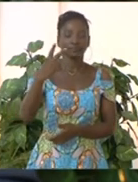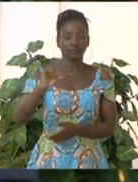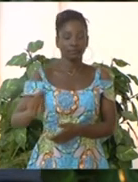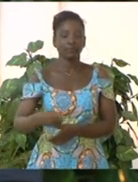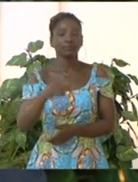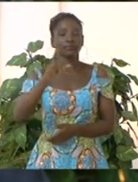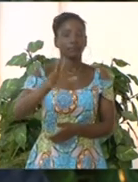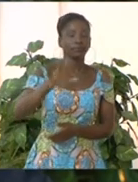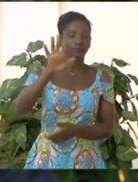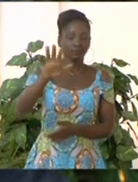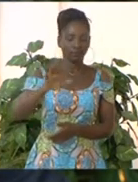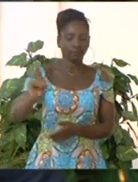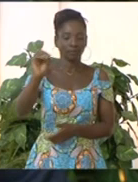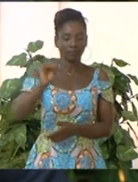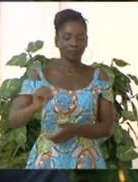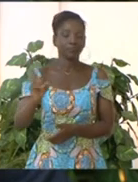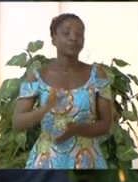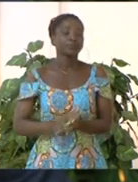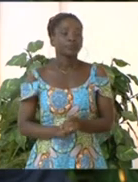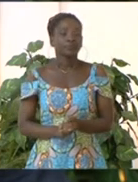2,35 pour ça